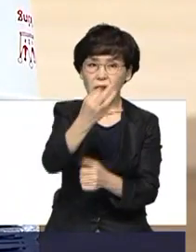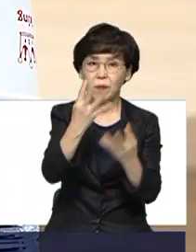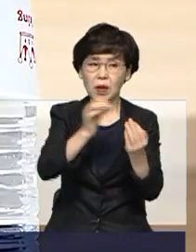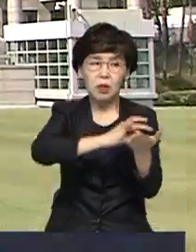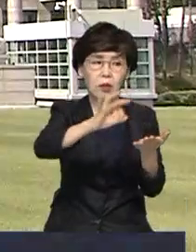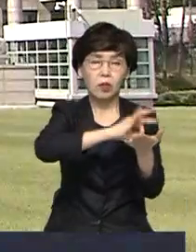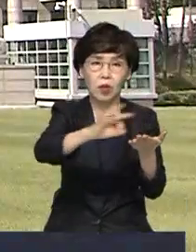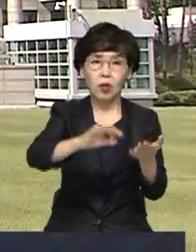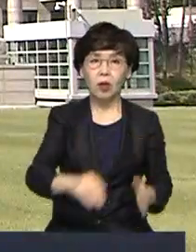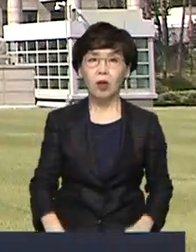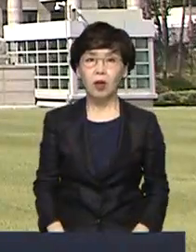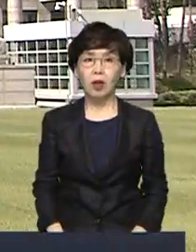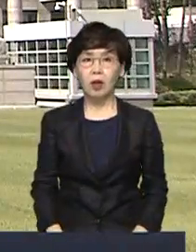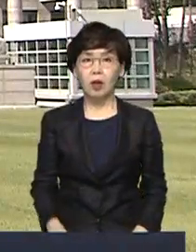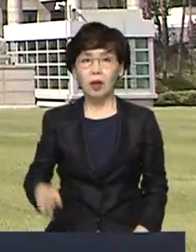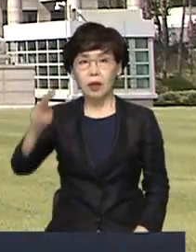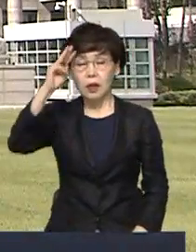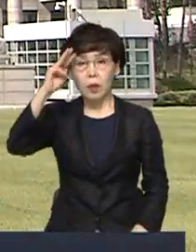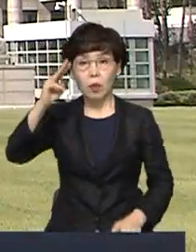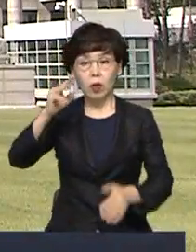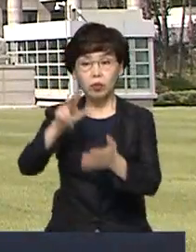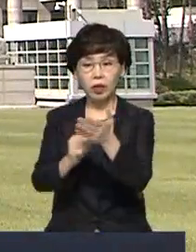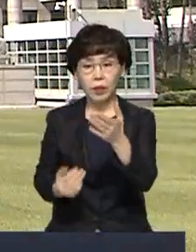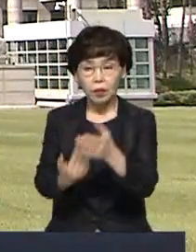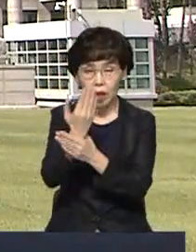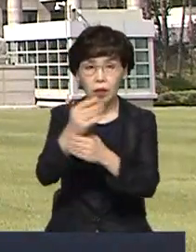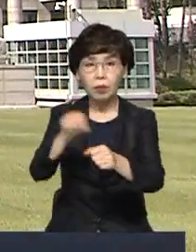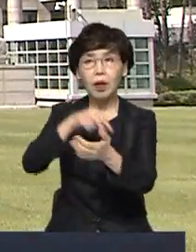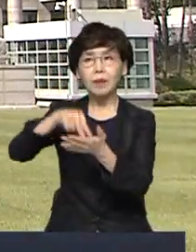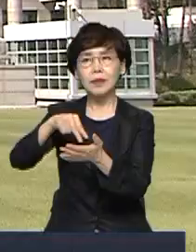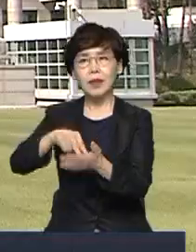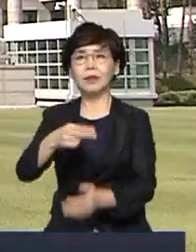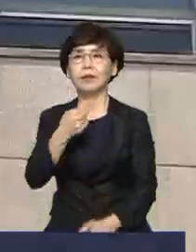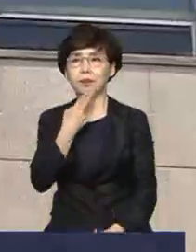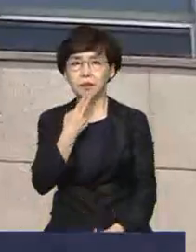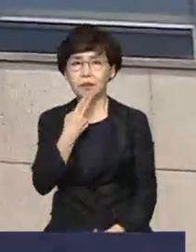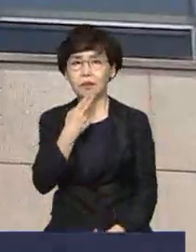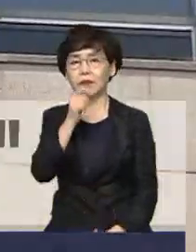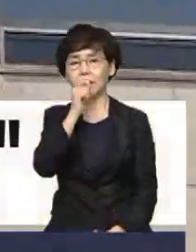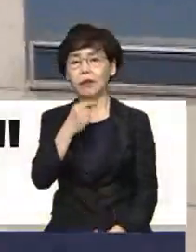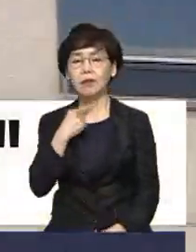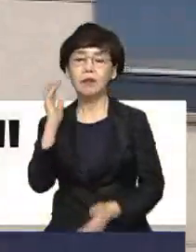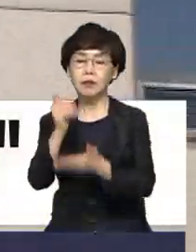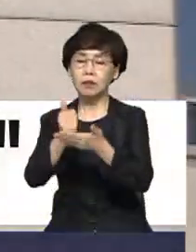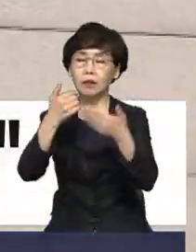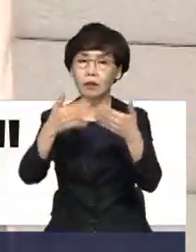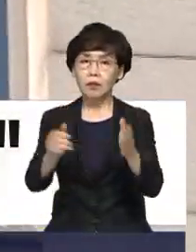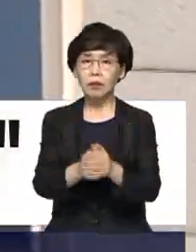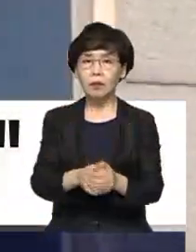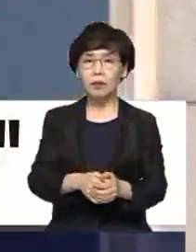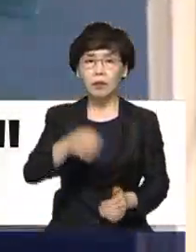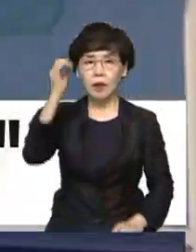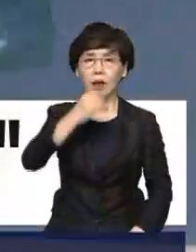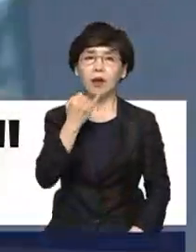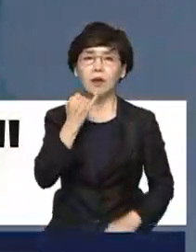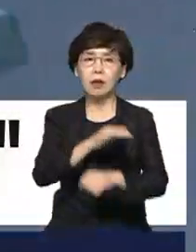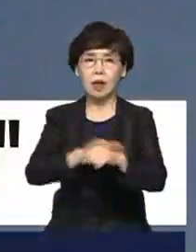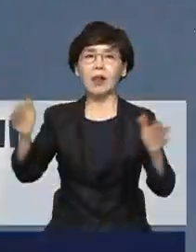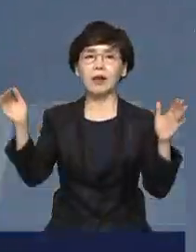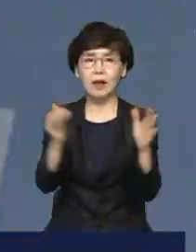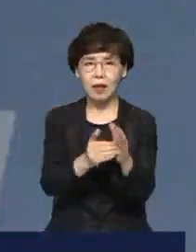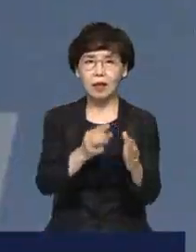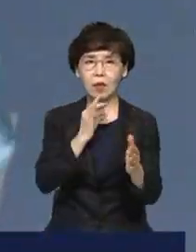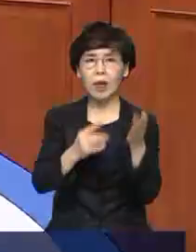운영으로 잼버리 파행 사태에 별다른 입장을 내지 않던 대통령실은 무난하게 마무리됐다고 짧게